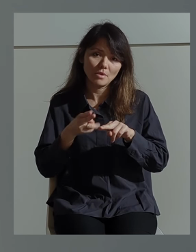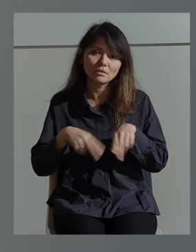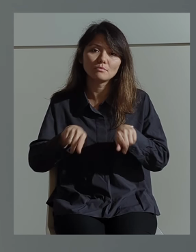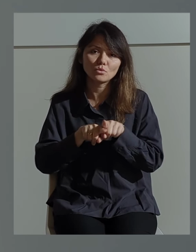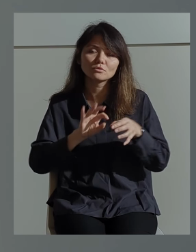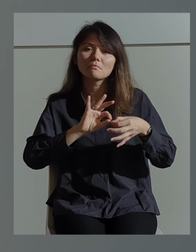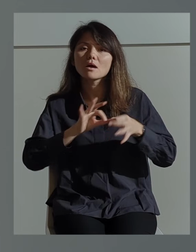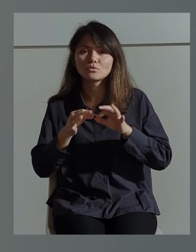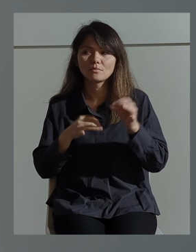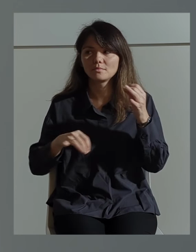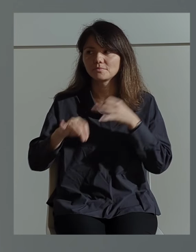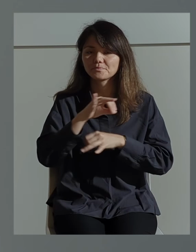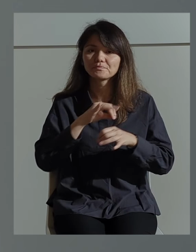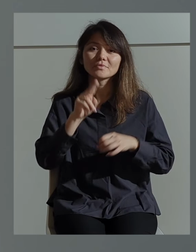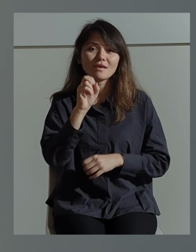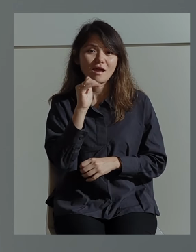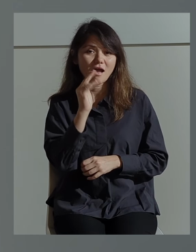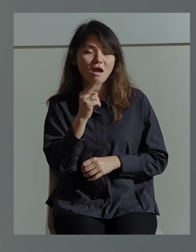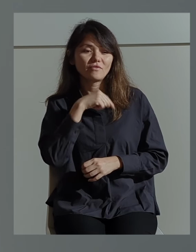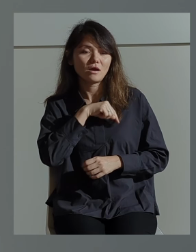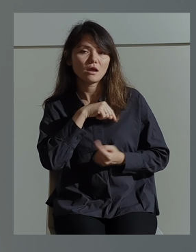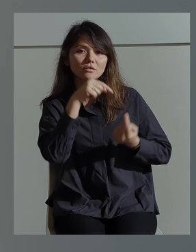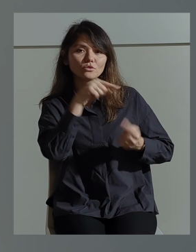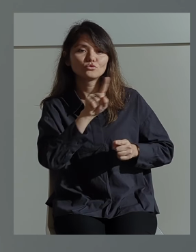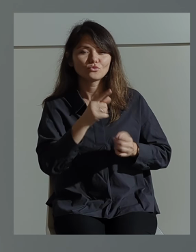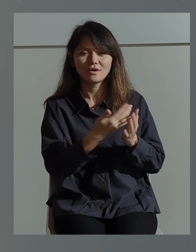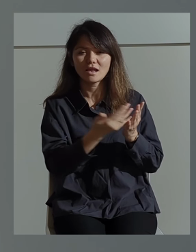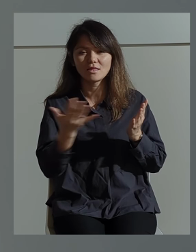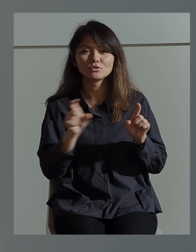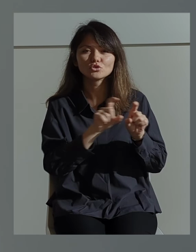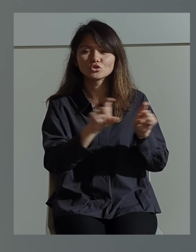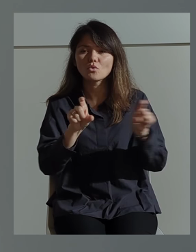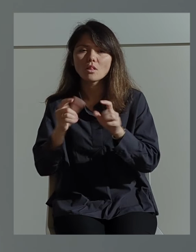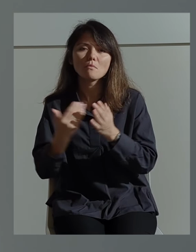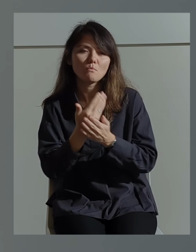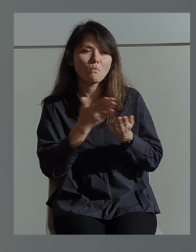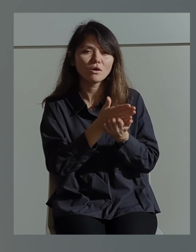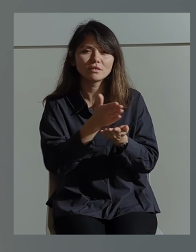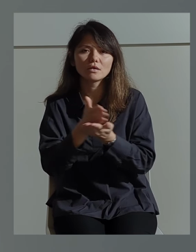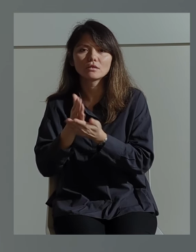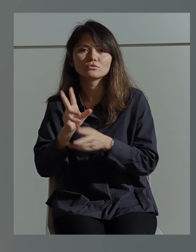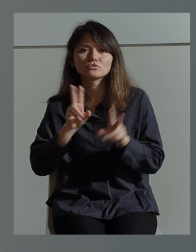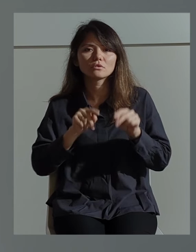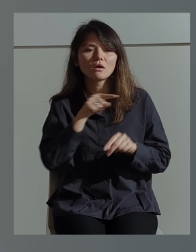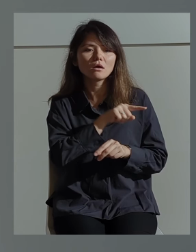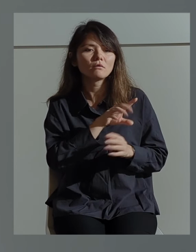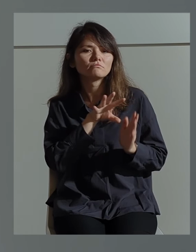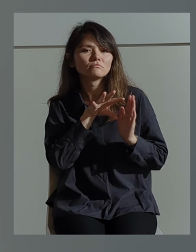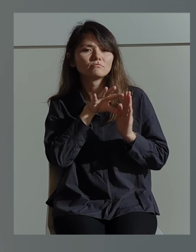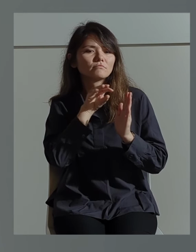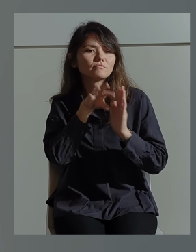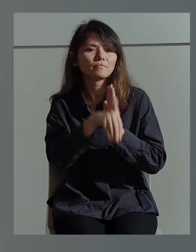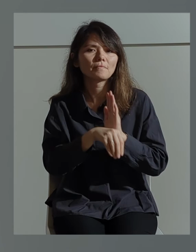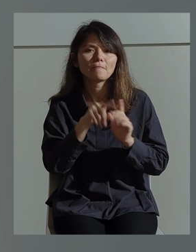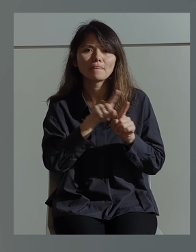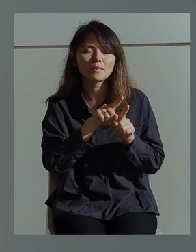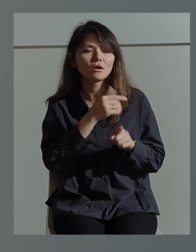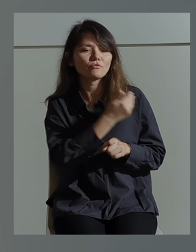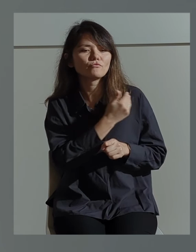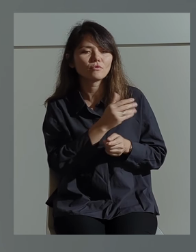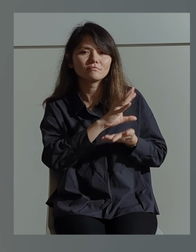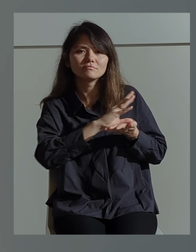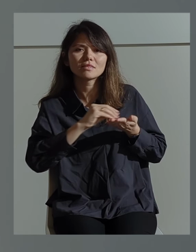подробнее для Кафки характерно что различные школы модернистские пытаются вписать его в свой канон пытаются ему наследовать